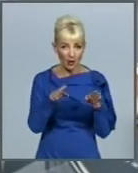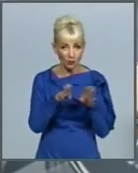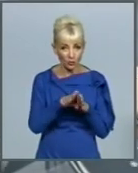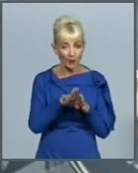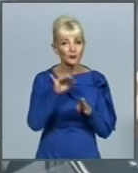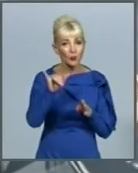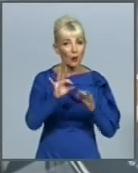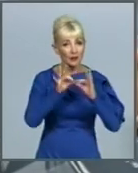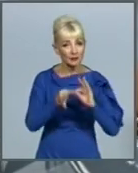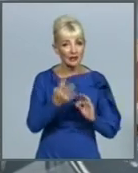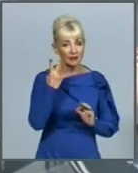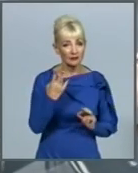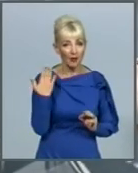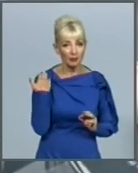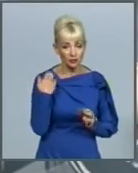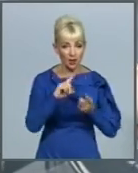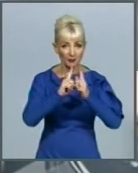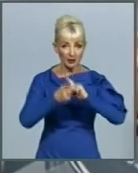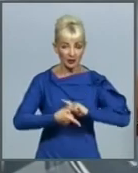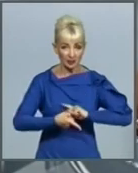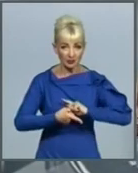плеча, плавно переходящих,